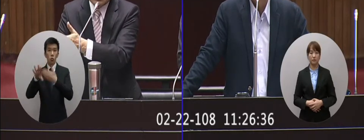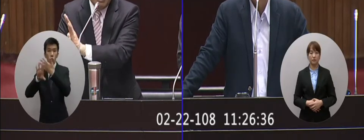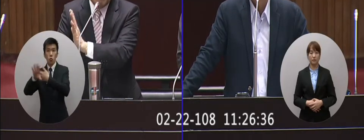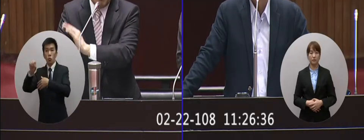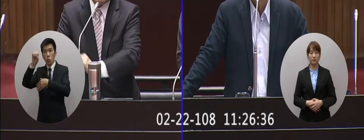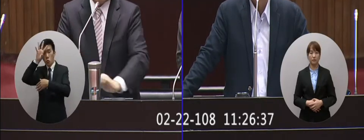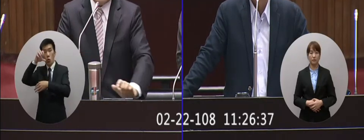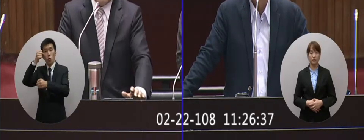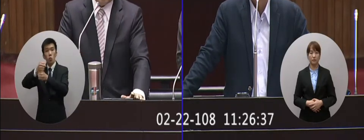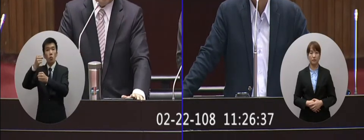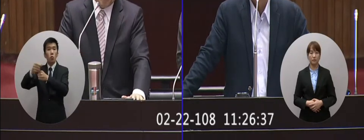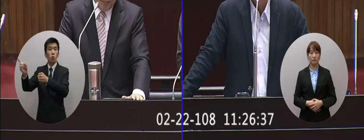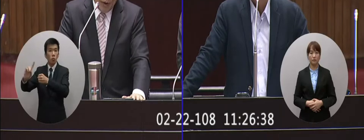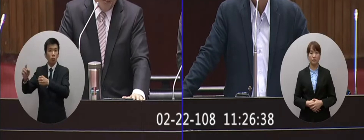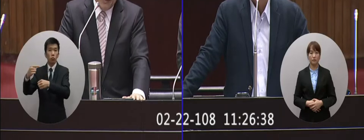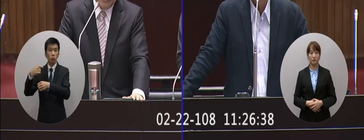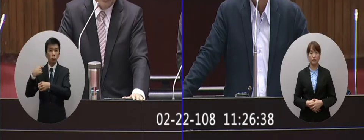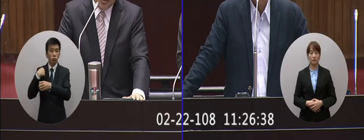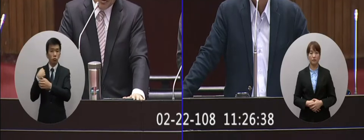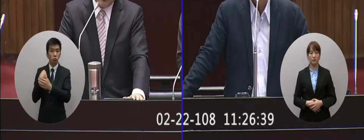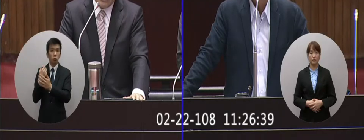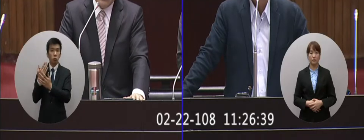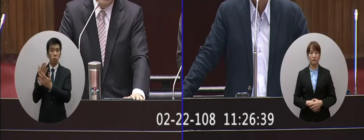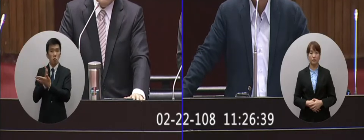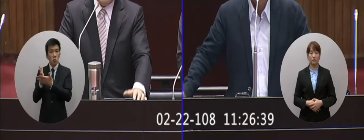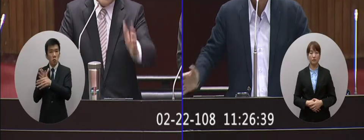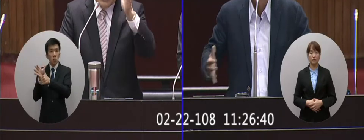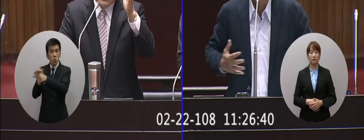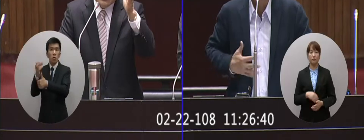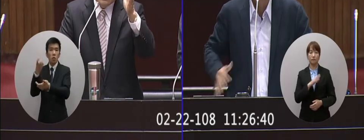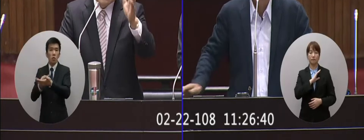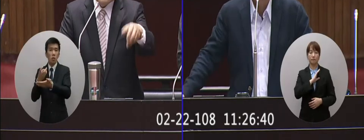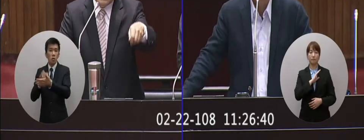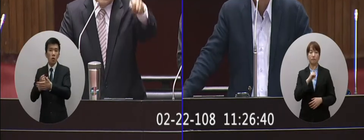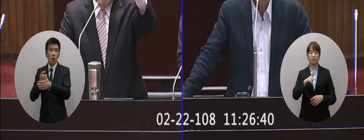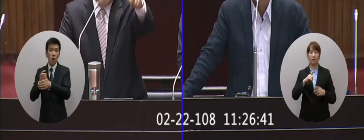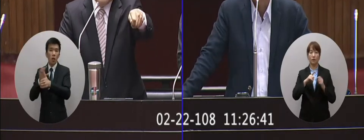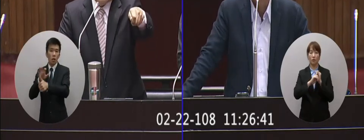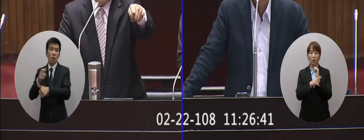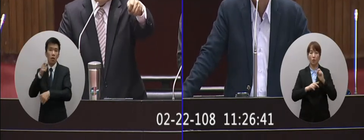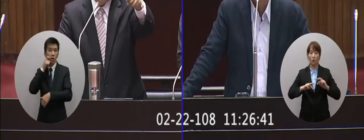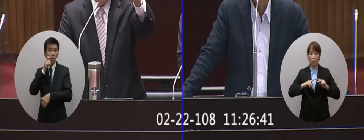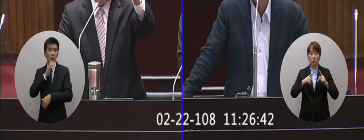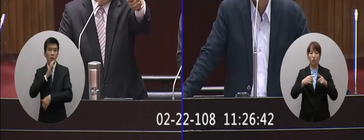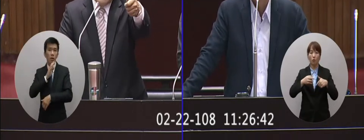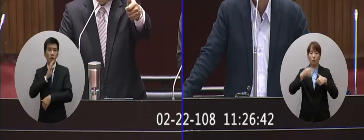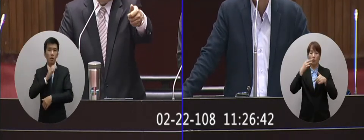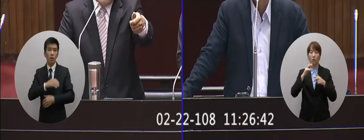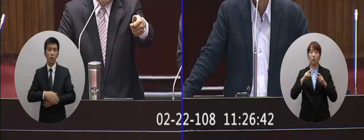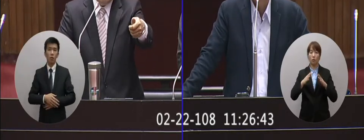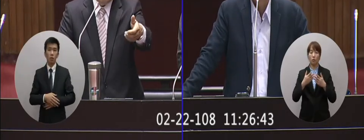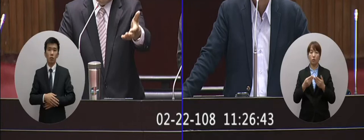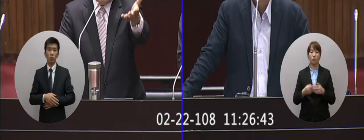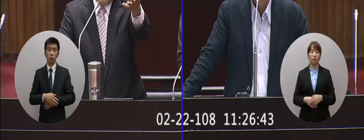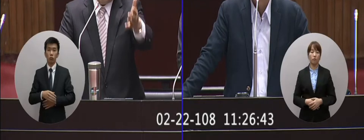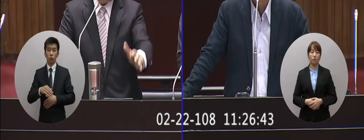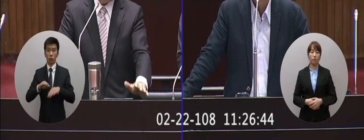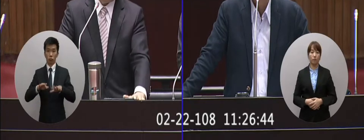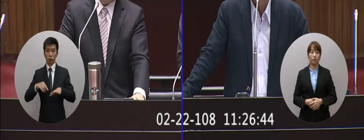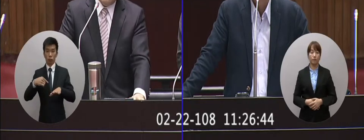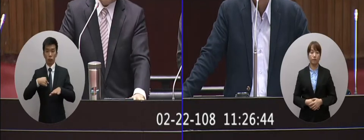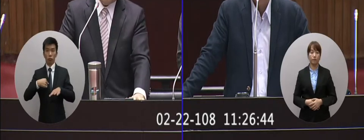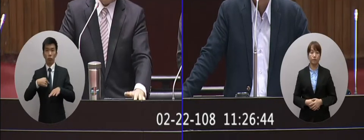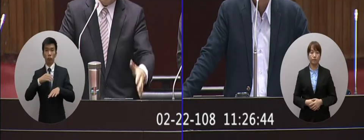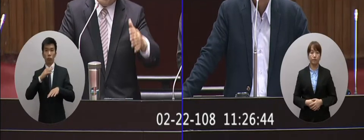做，咱无法度甲批评约束啦。 啊， 但是 即 人民是国家的主人，要选